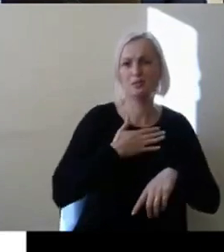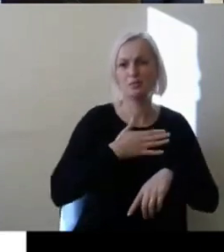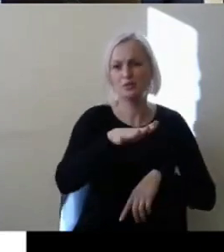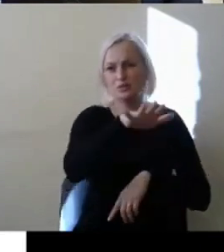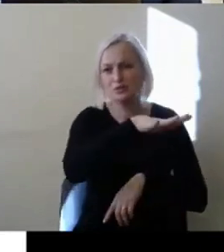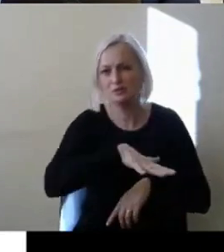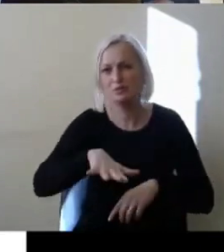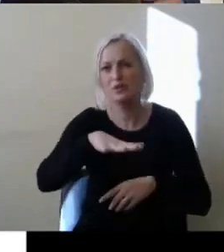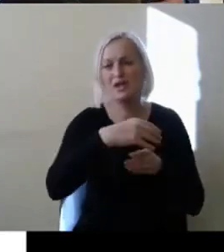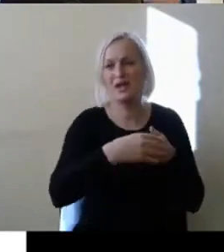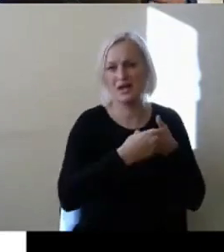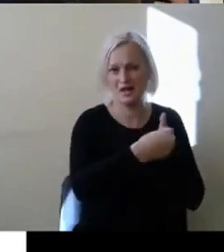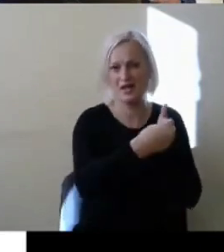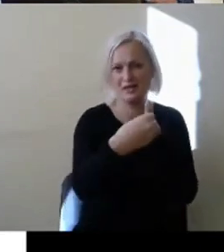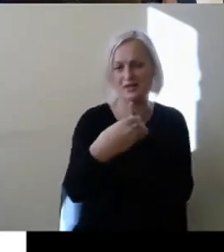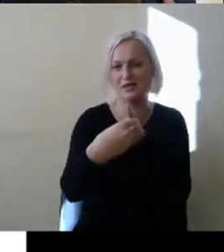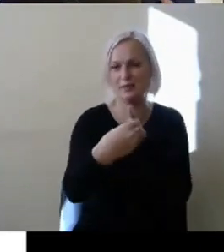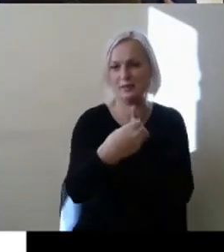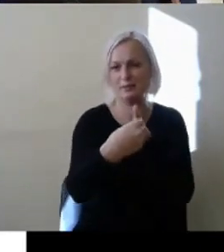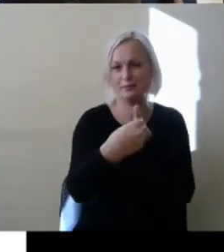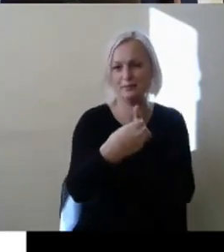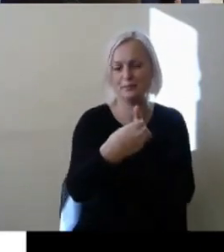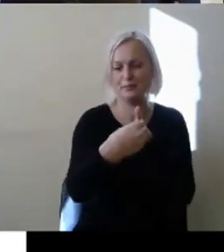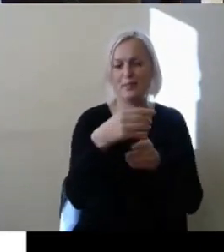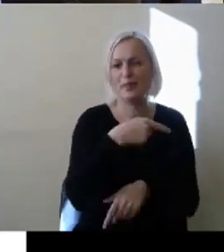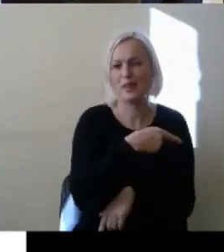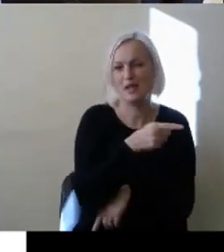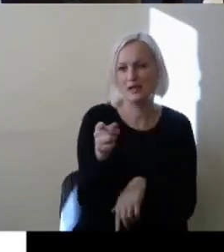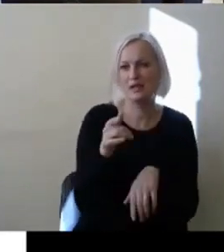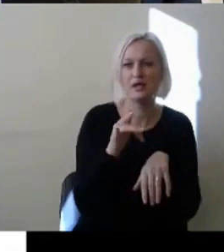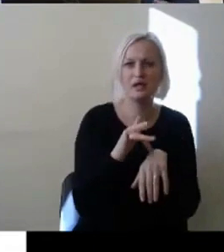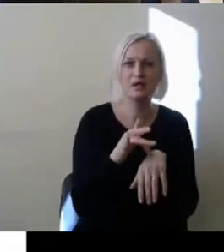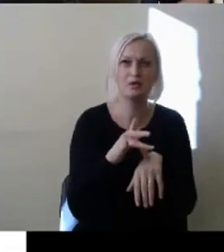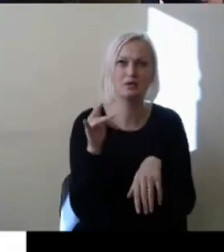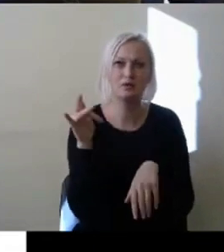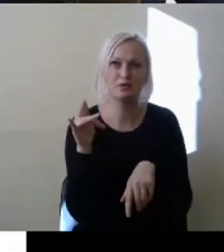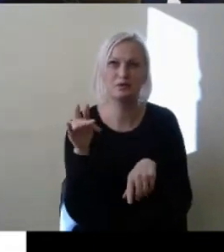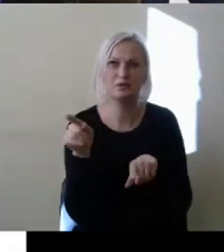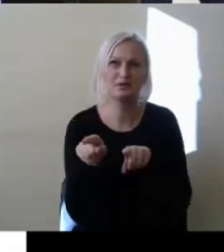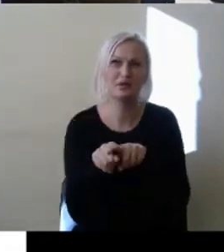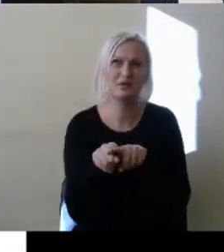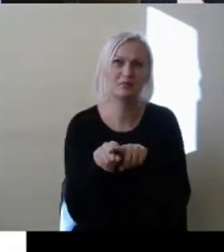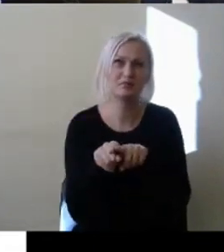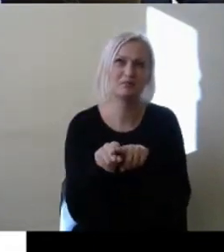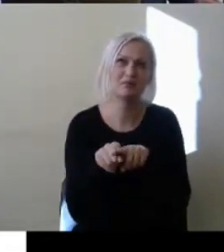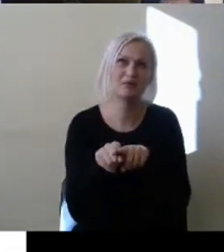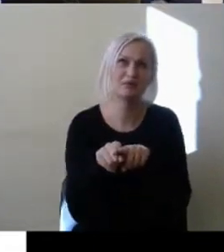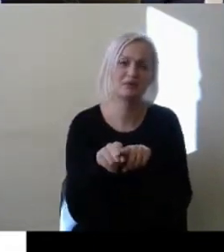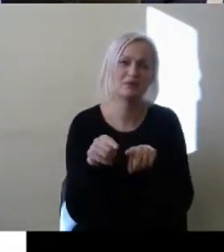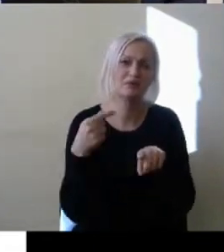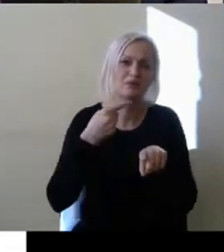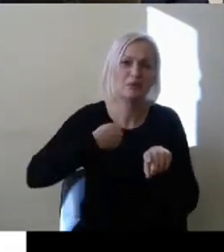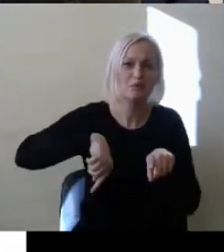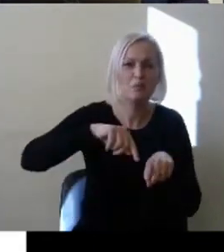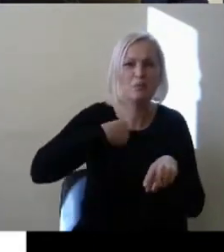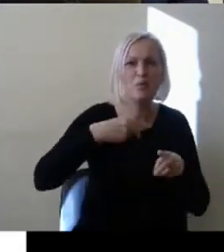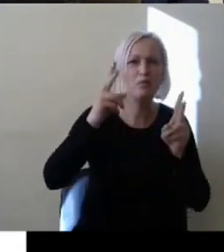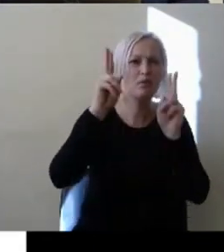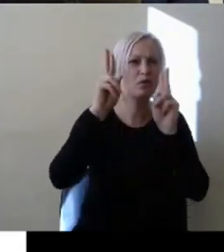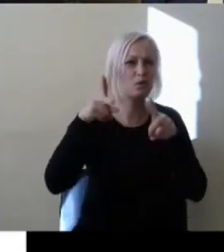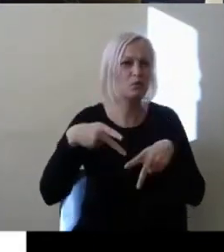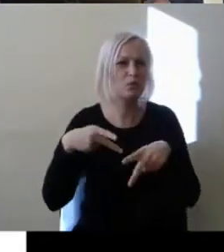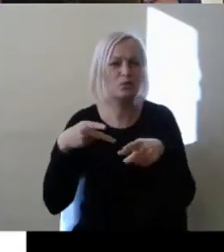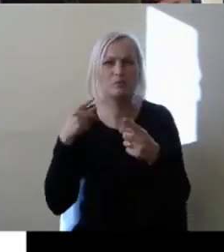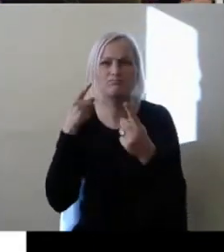lyderiai, nu, kažkaip jautėsi liktai kažkoks tai nevisavertiškumo kompleksas, kad mums reikia kažko tai siekti,